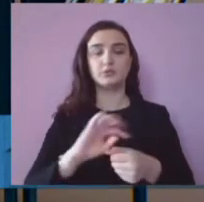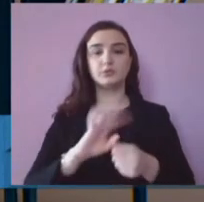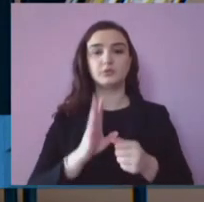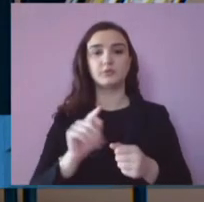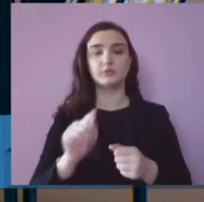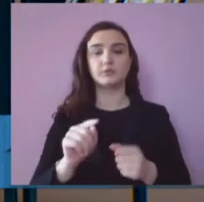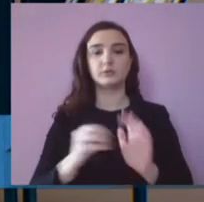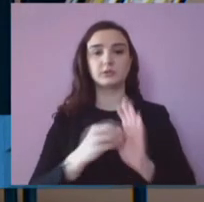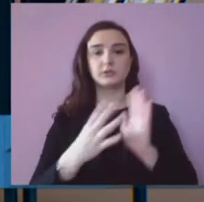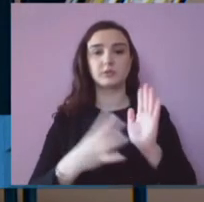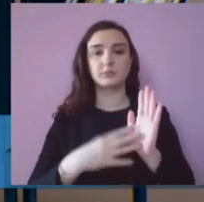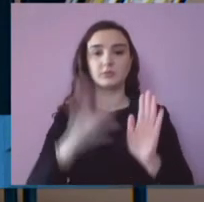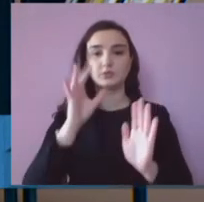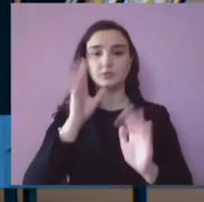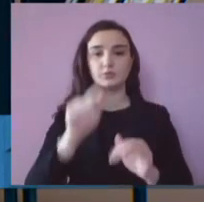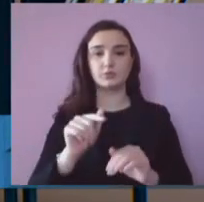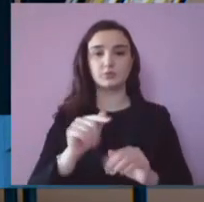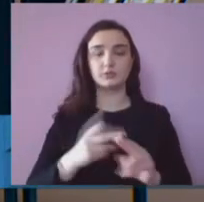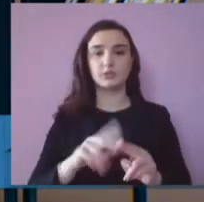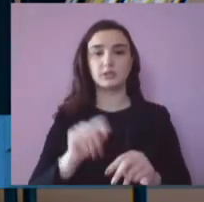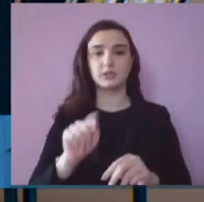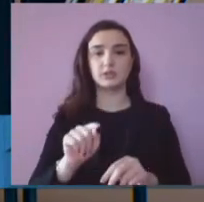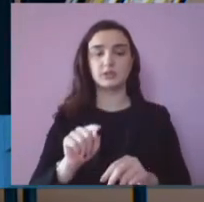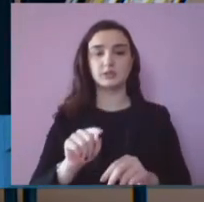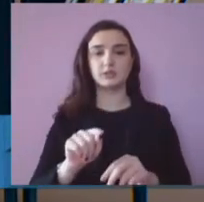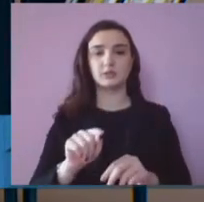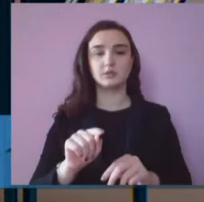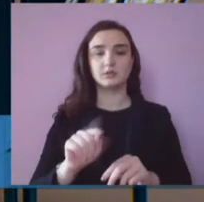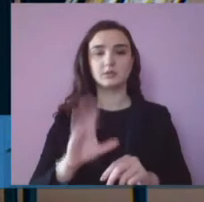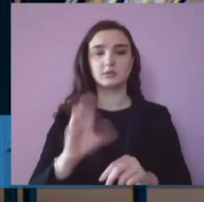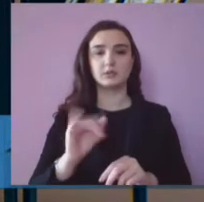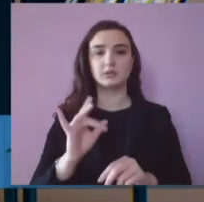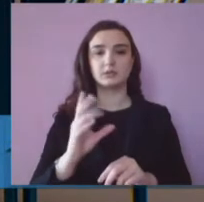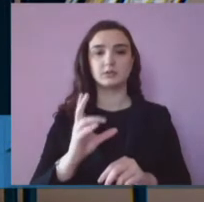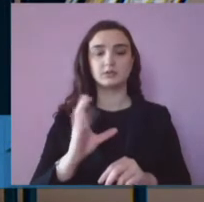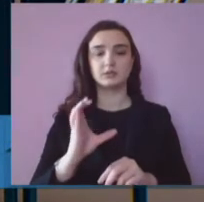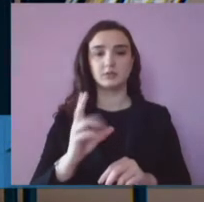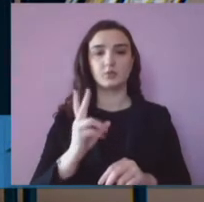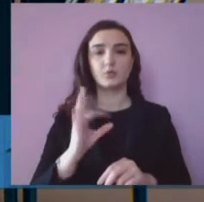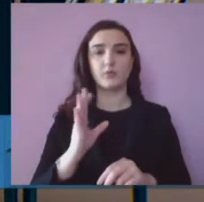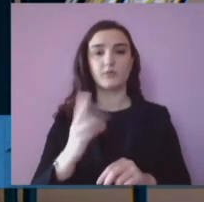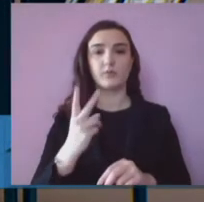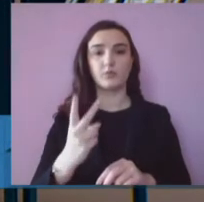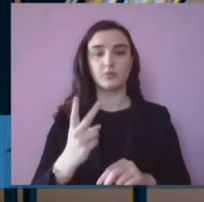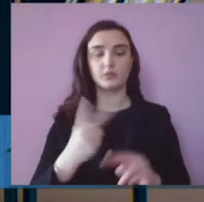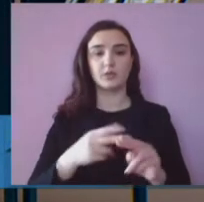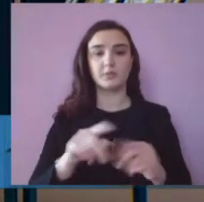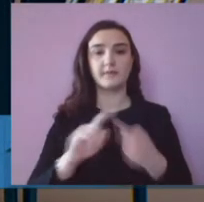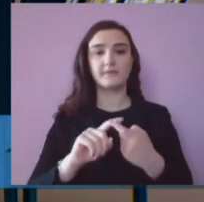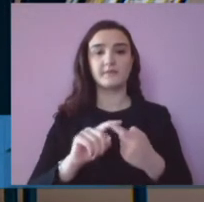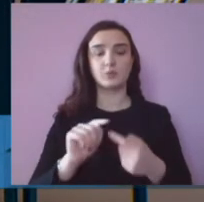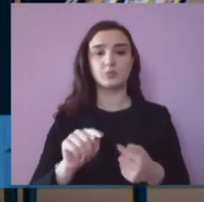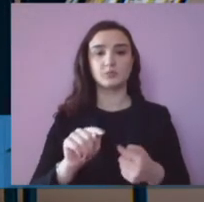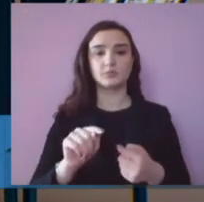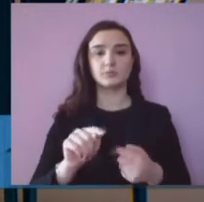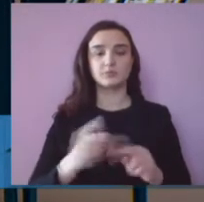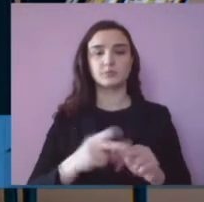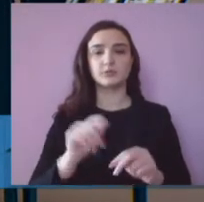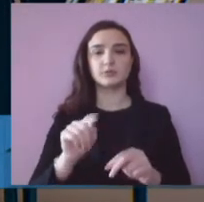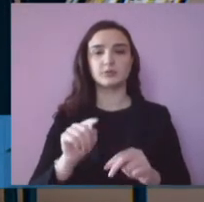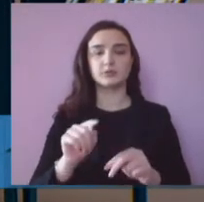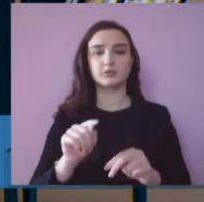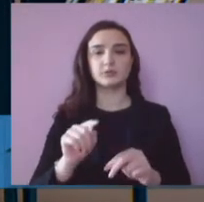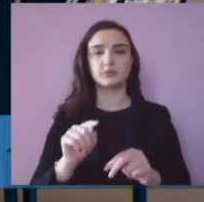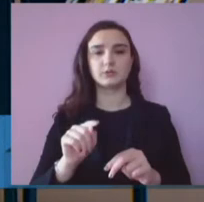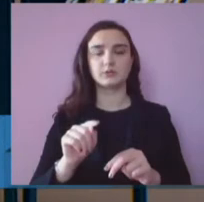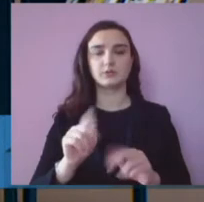COVID-19-ის დროს აი ეს SARS-CoV-2, როგორც უძახიან, აი ამ ვირუსს ის უჯრედში